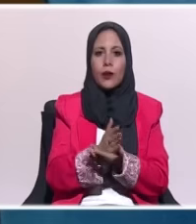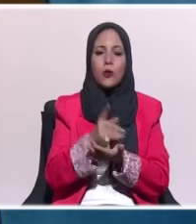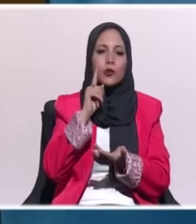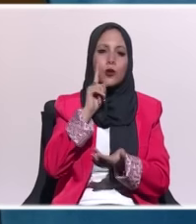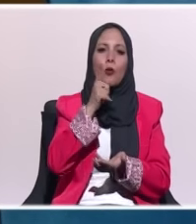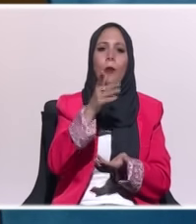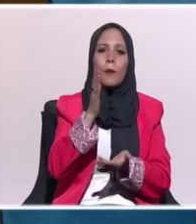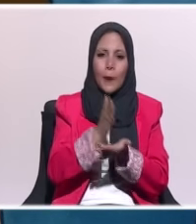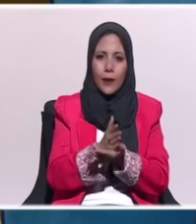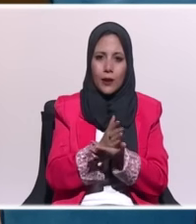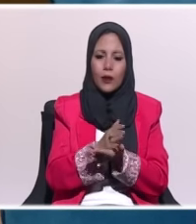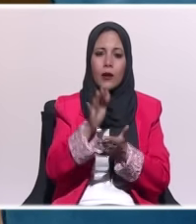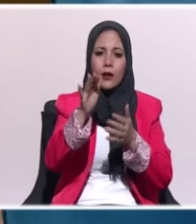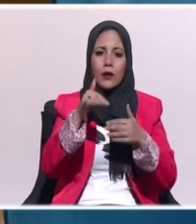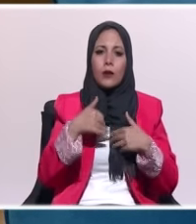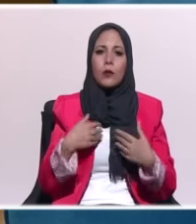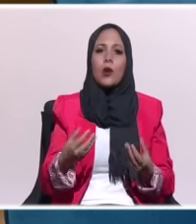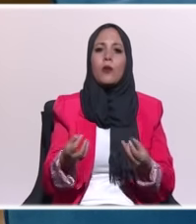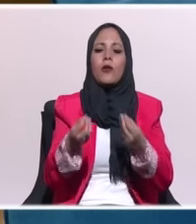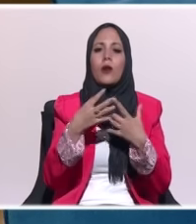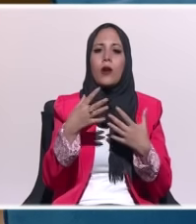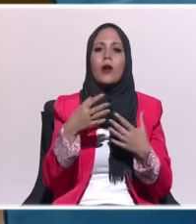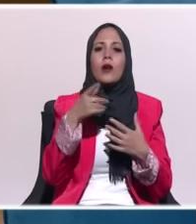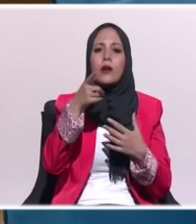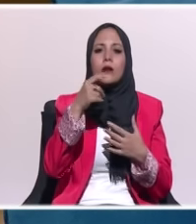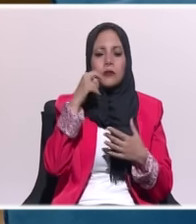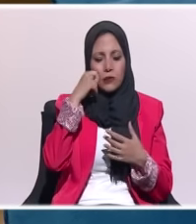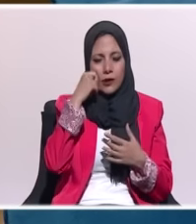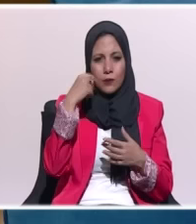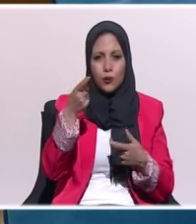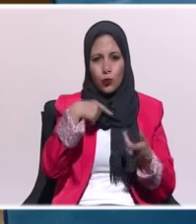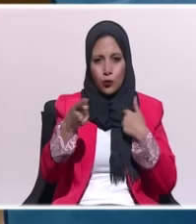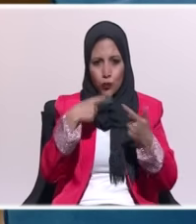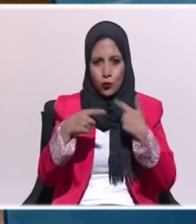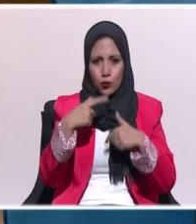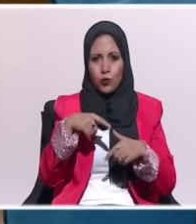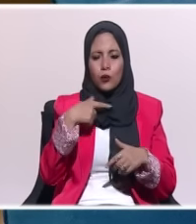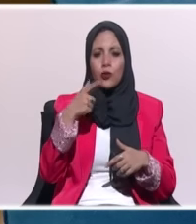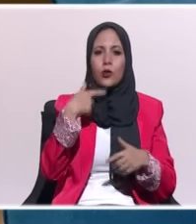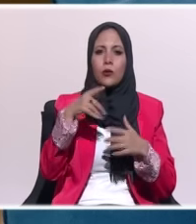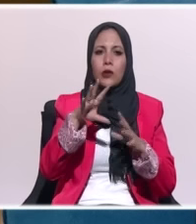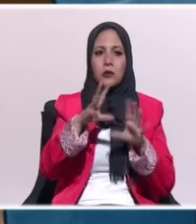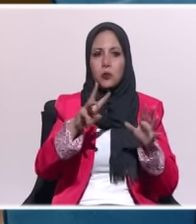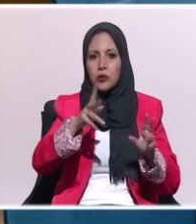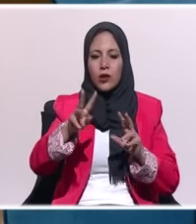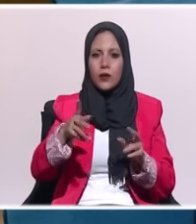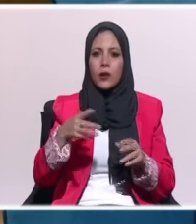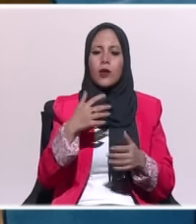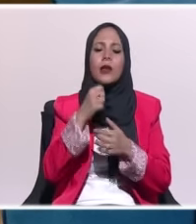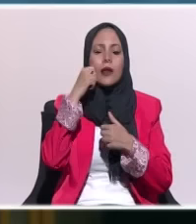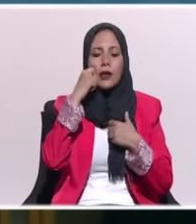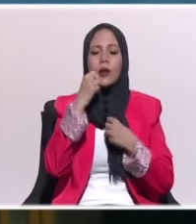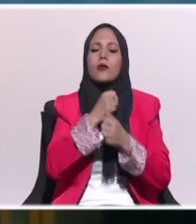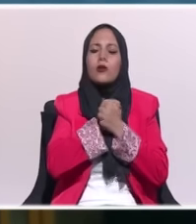امي. اول ما بدات القصه بدات معايا ناس دي بتحبني قوي، مدلله، كل حاجه موجبه، حنيه مفيش بعد